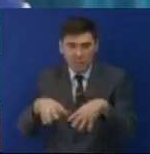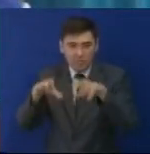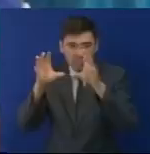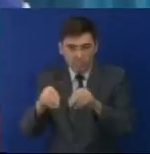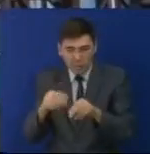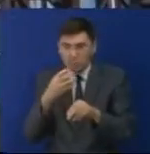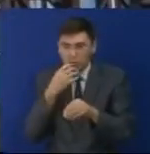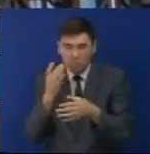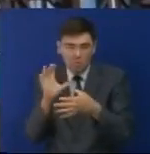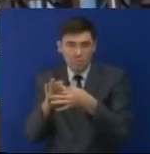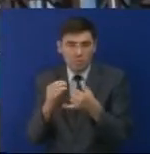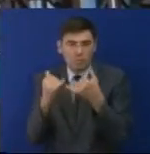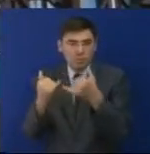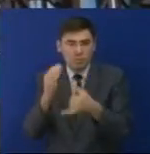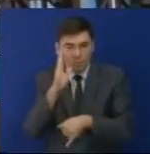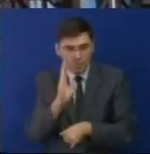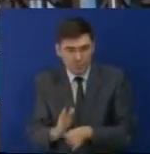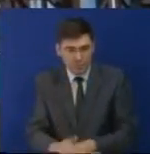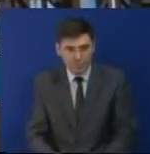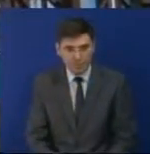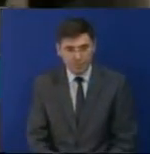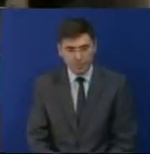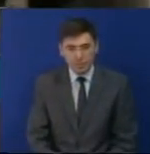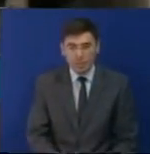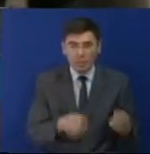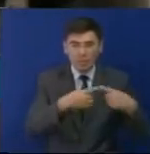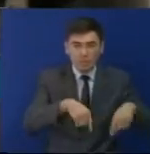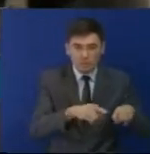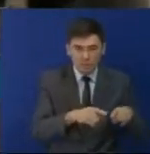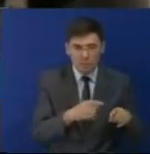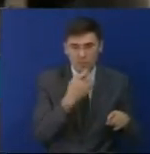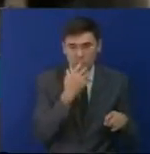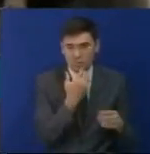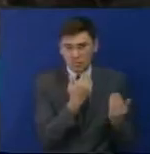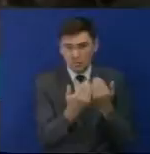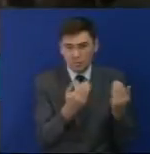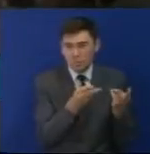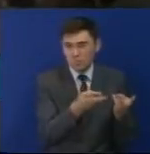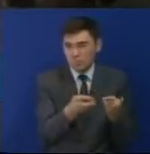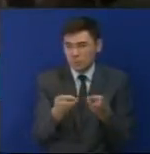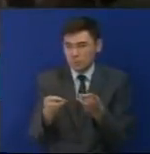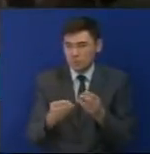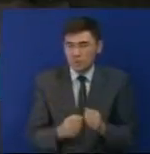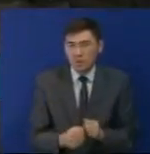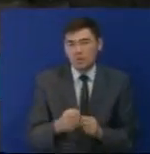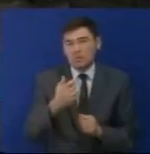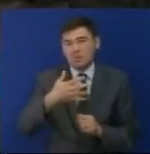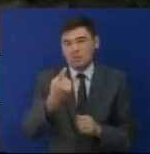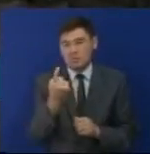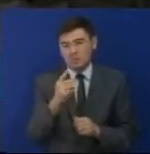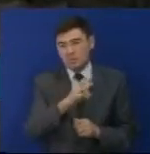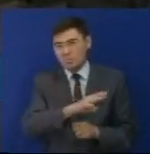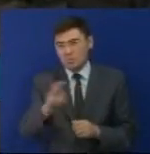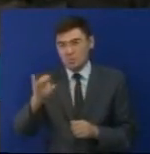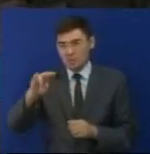арена биыл қосыламыз. Жылу коммунэнерго кәсіпорнының қазандықтарын қысқа дайындау үшін қалалық бюджеттен 51 миллион теңгеден астам